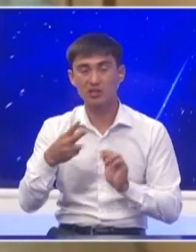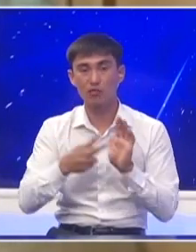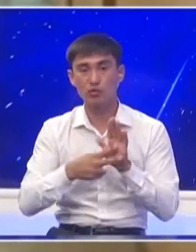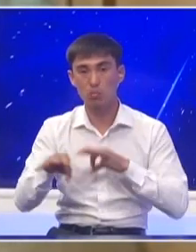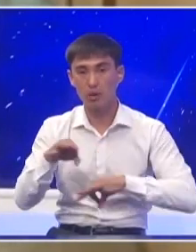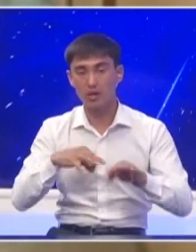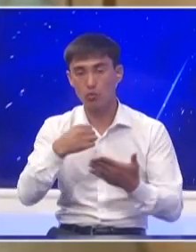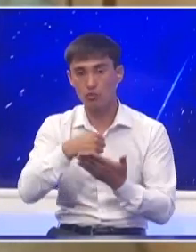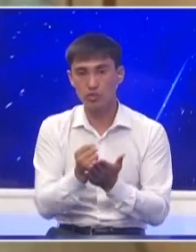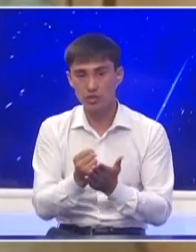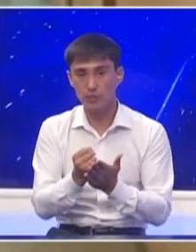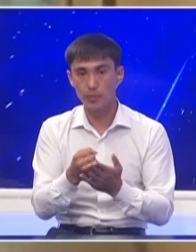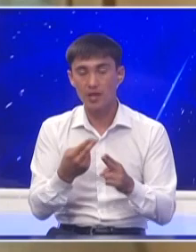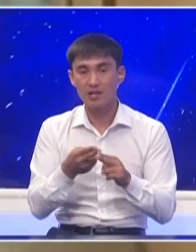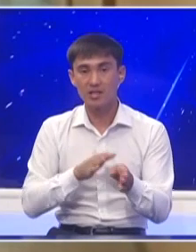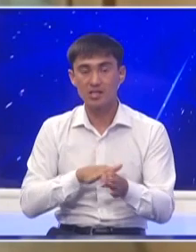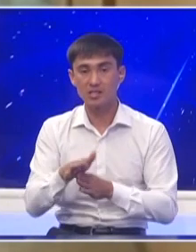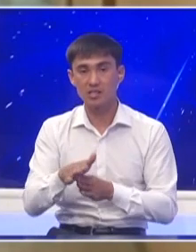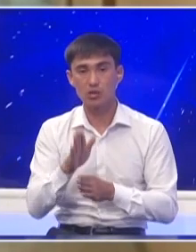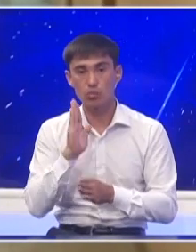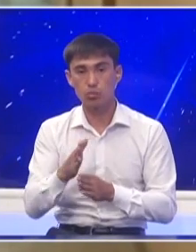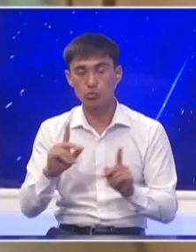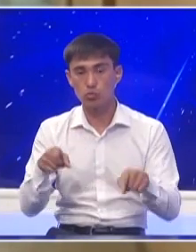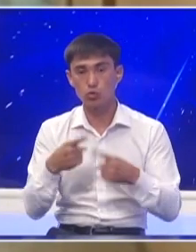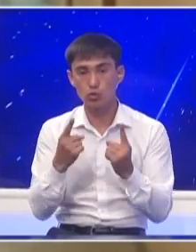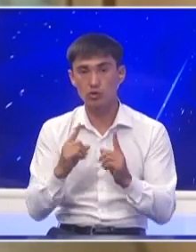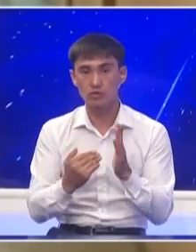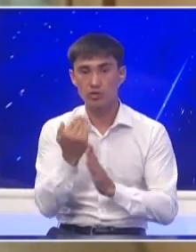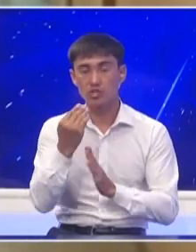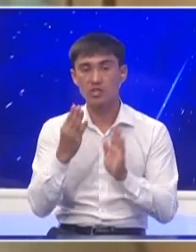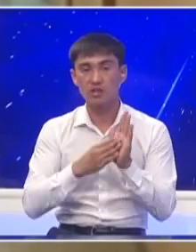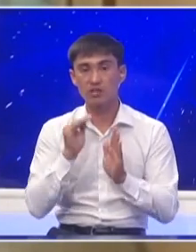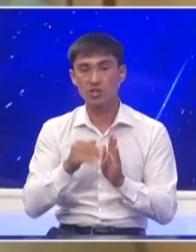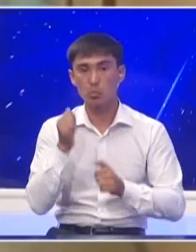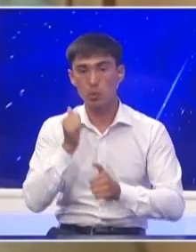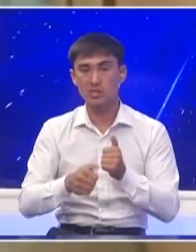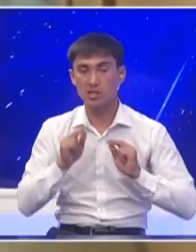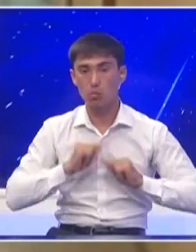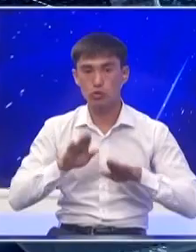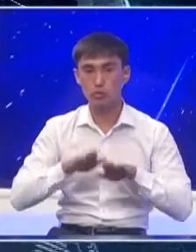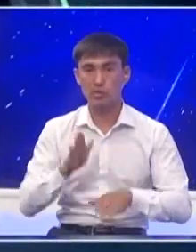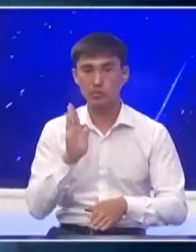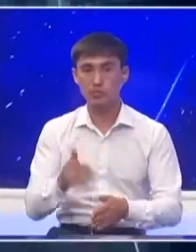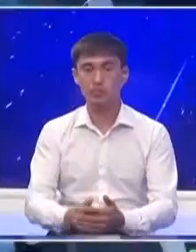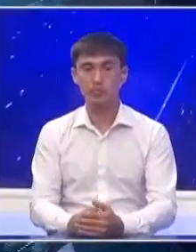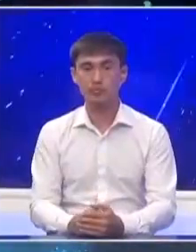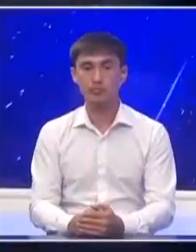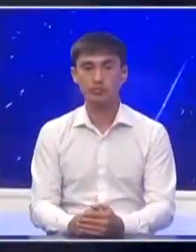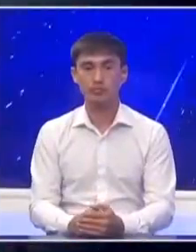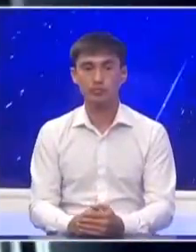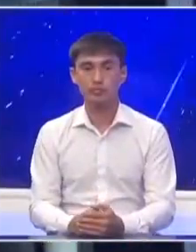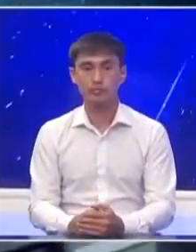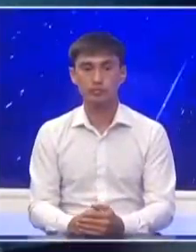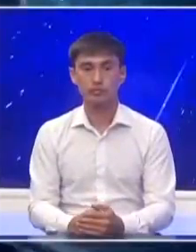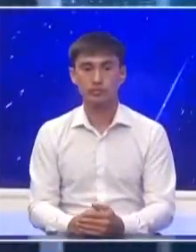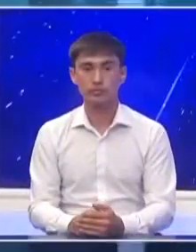уже утверждены. В рамках их реализации будет создано свыше 9 тысяч постоянных рабочих мест. Надежда Белова,